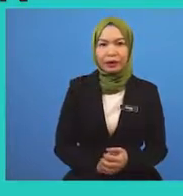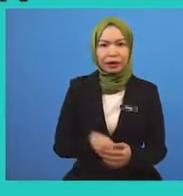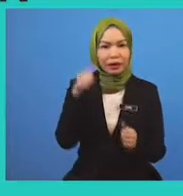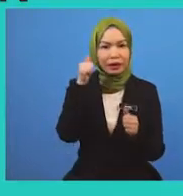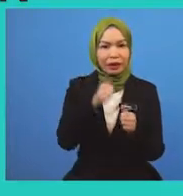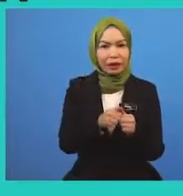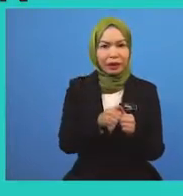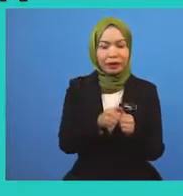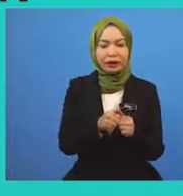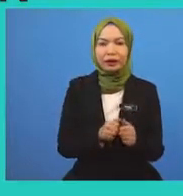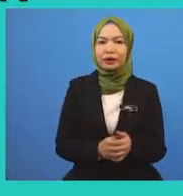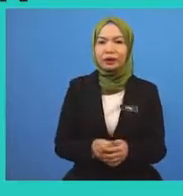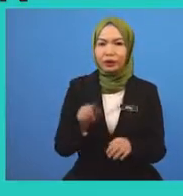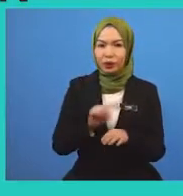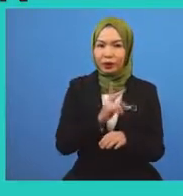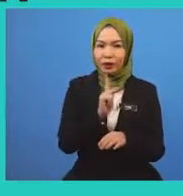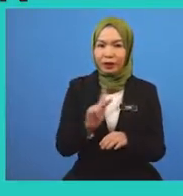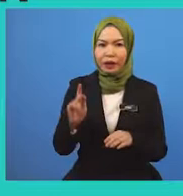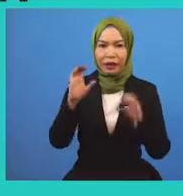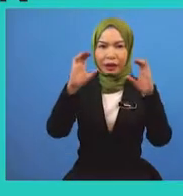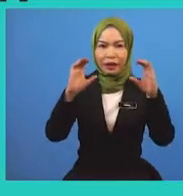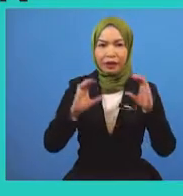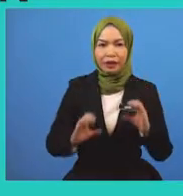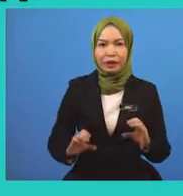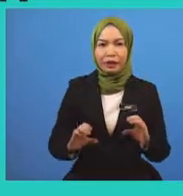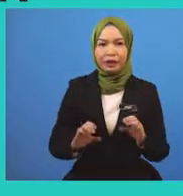cikgu gunakan kaedah mnemonik iaitu